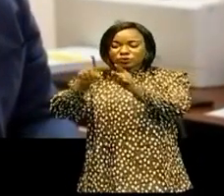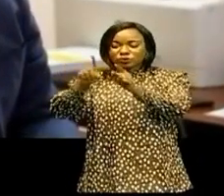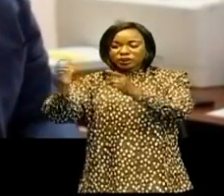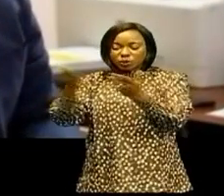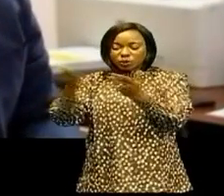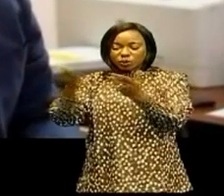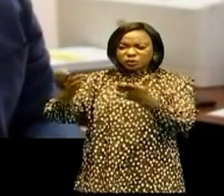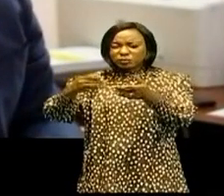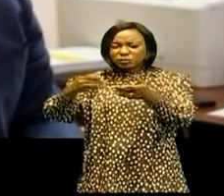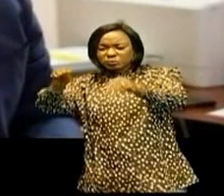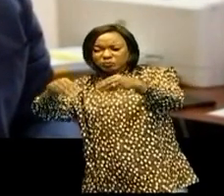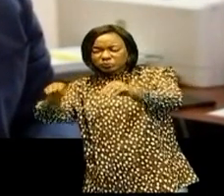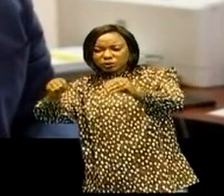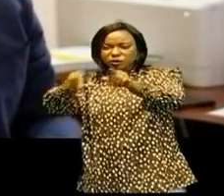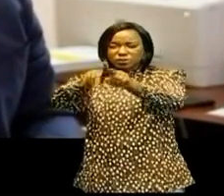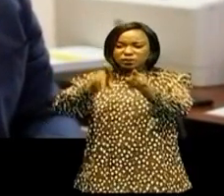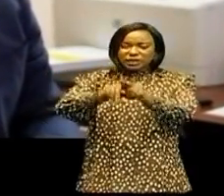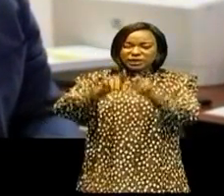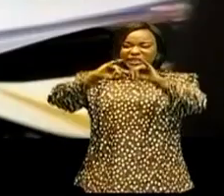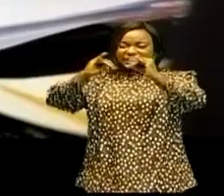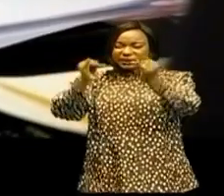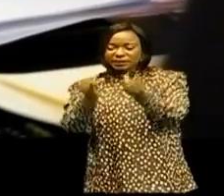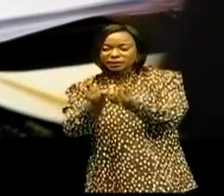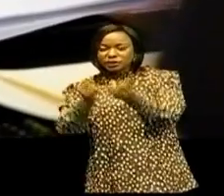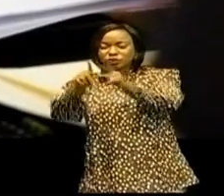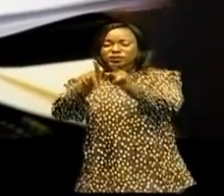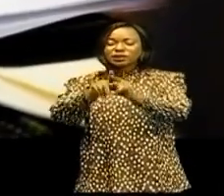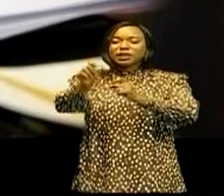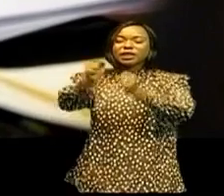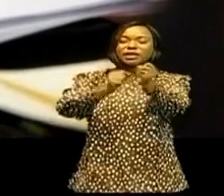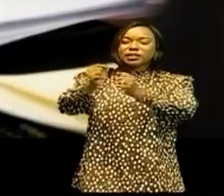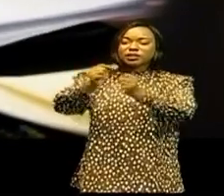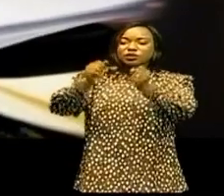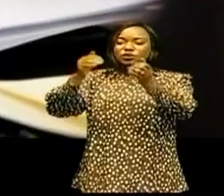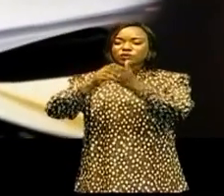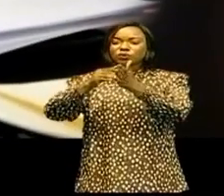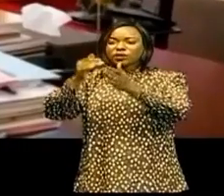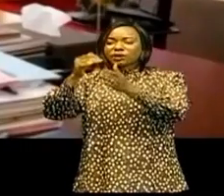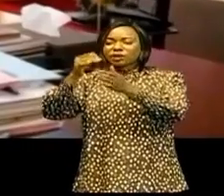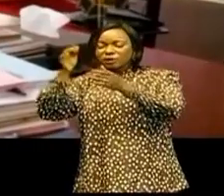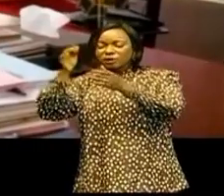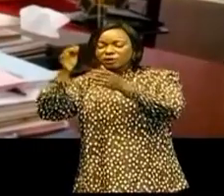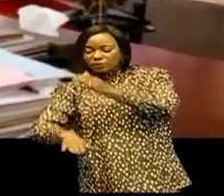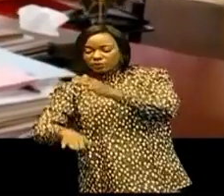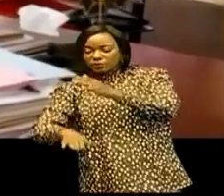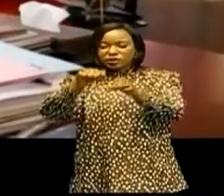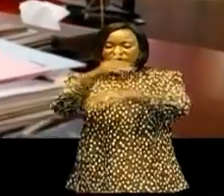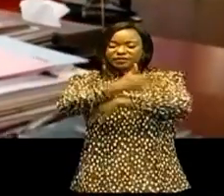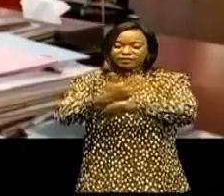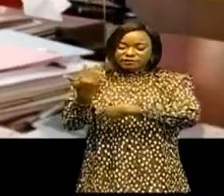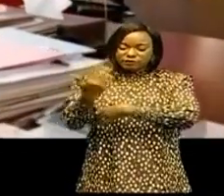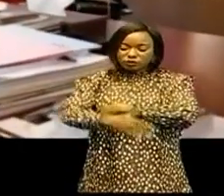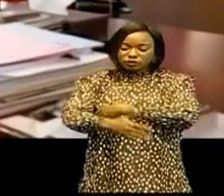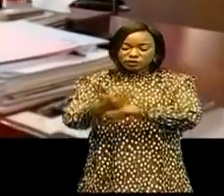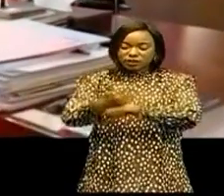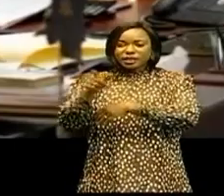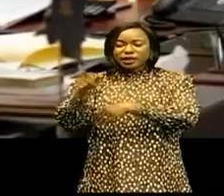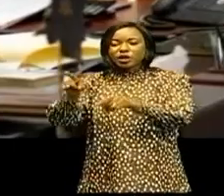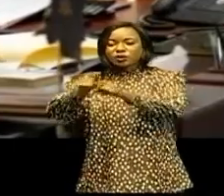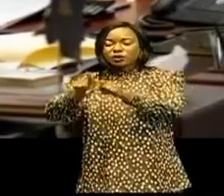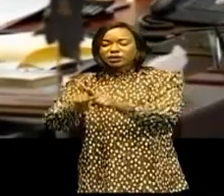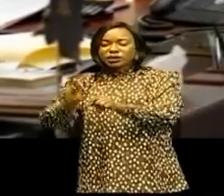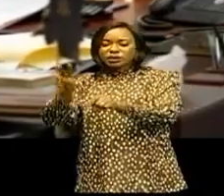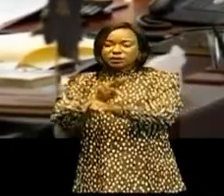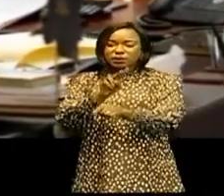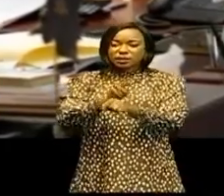commerce, de l'industrie, de la lutte contre la pollution dans la zone frontalière, de l'exploration